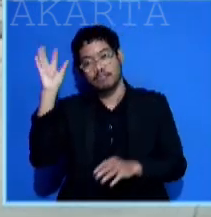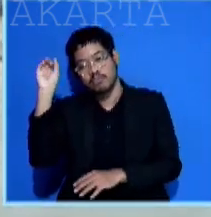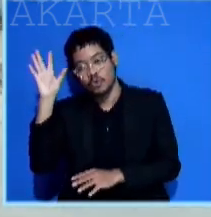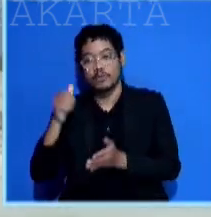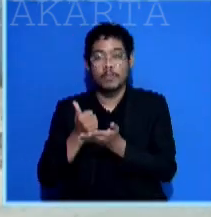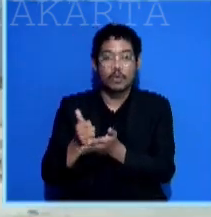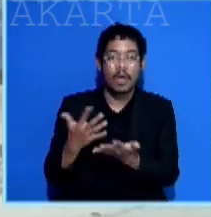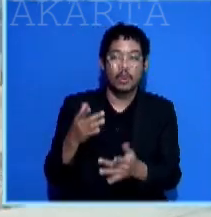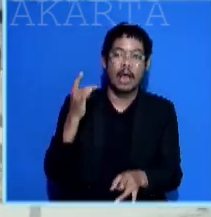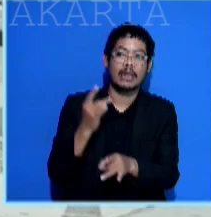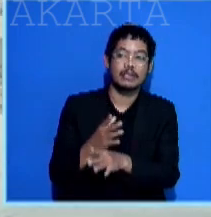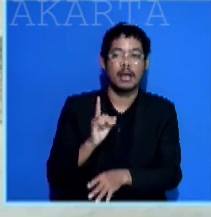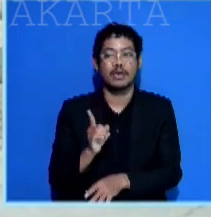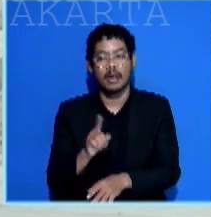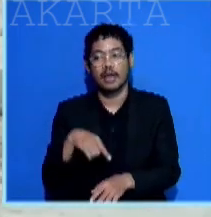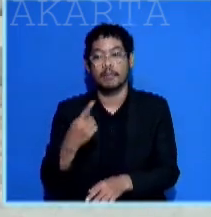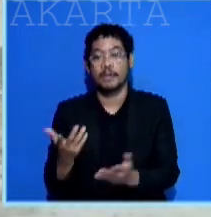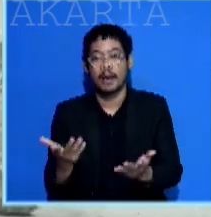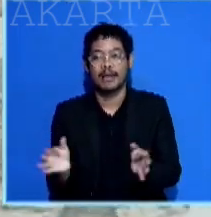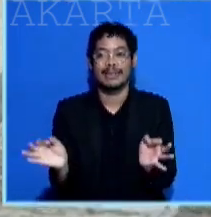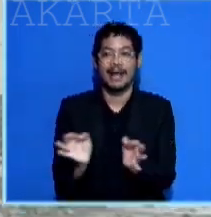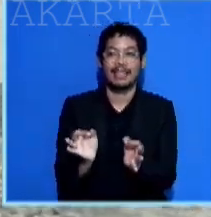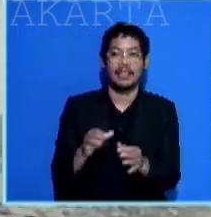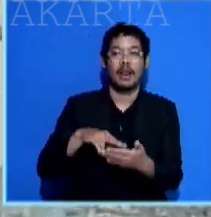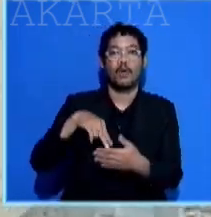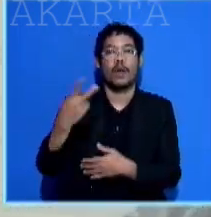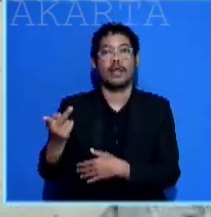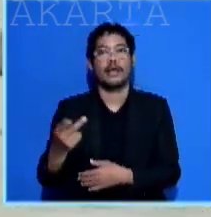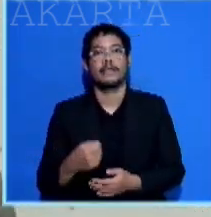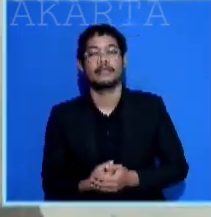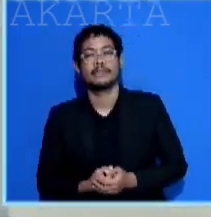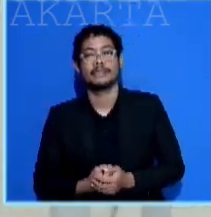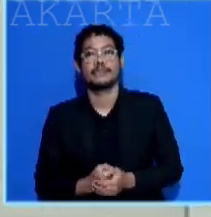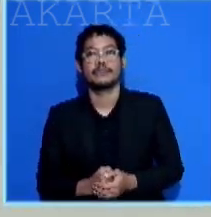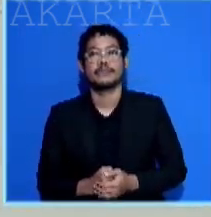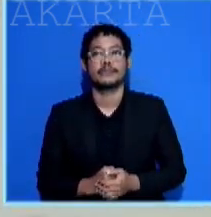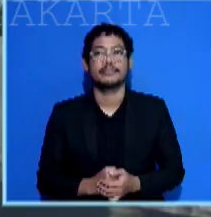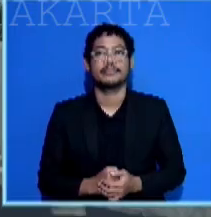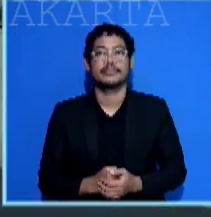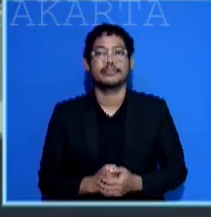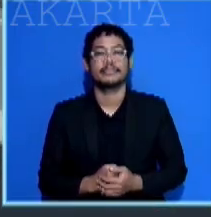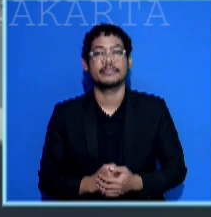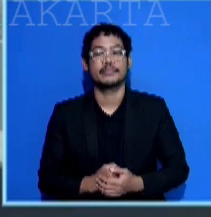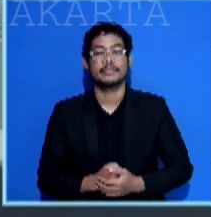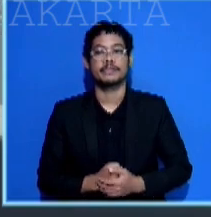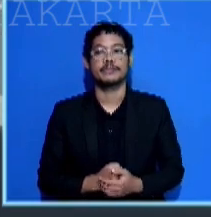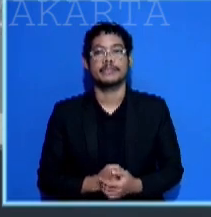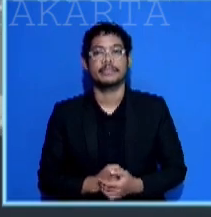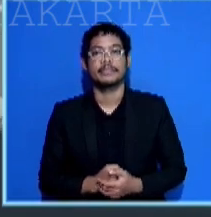DK gratis hingga exet tol terdekat herdiangiri dan trihartanto TVR Yogyakarta melaporkan dari Klaten Jawa